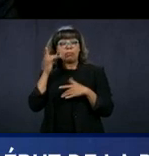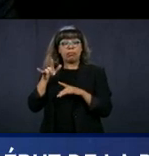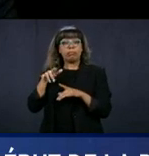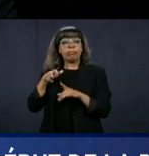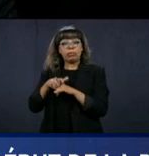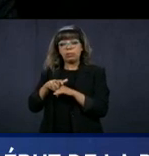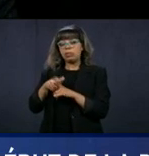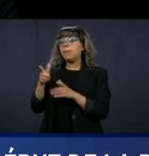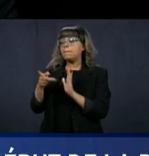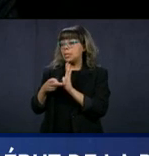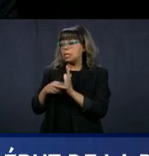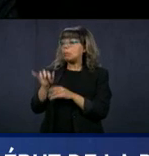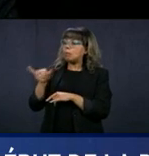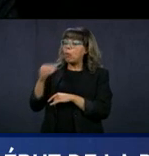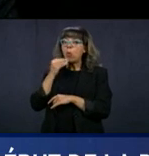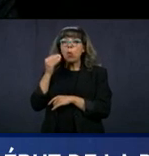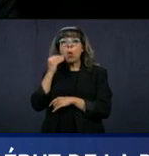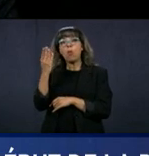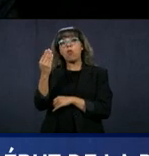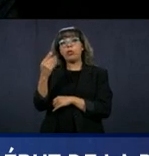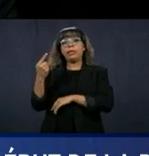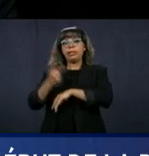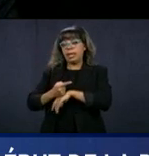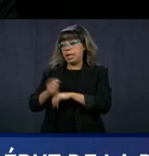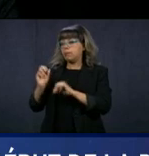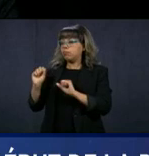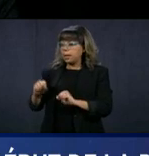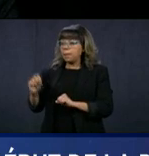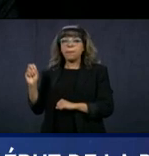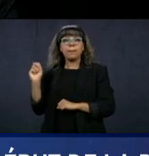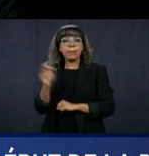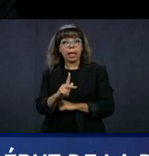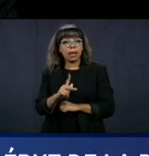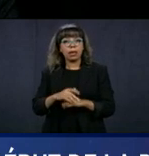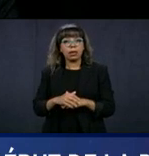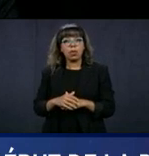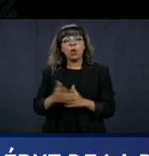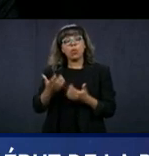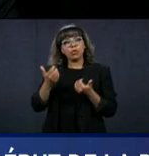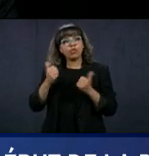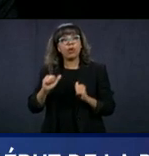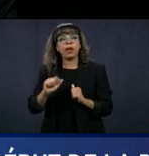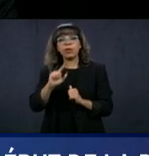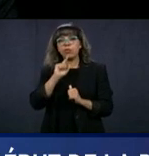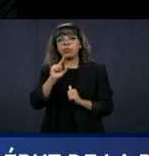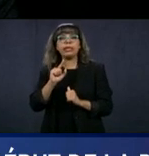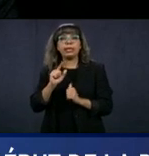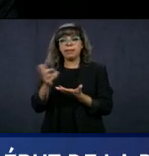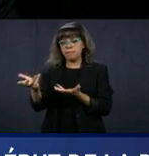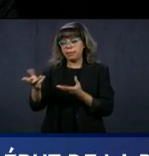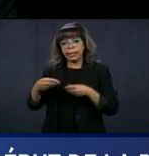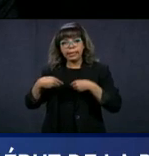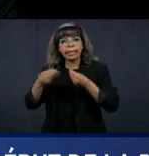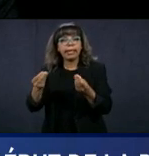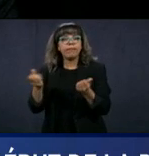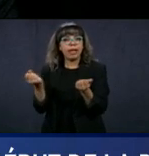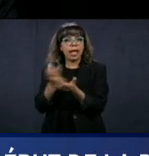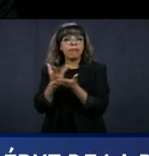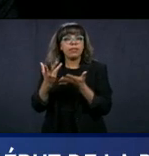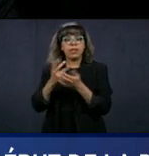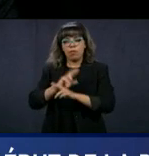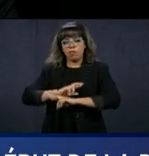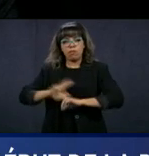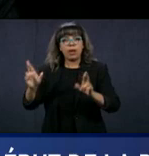après 14 jours d'isolement, pourraient revenir. Certains seront inquiets. Nous voulons les rassurer et leur offrir tout le matériel de